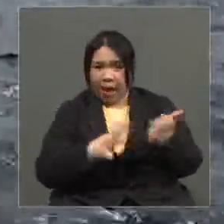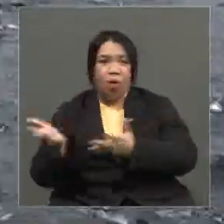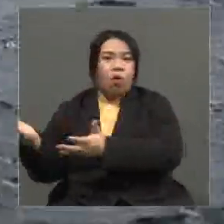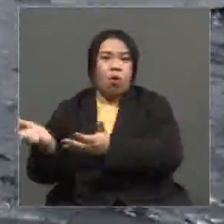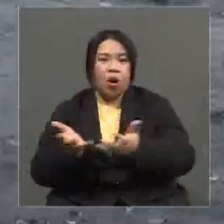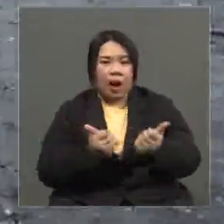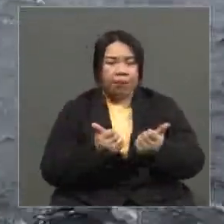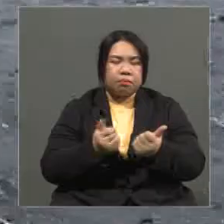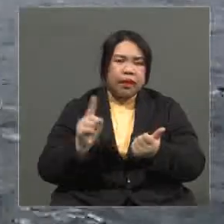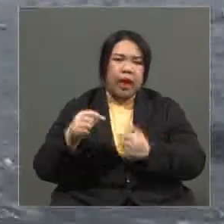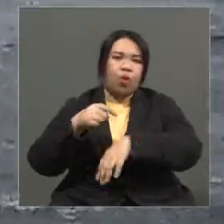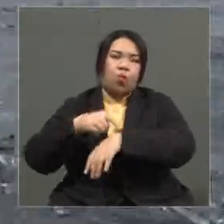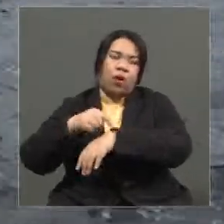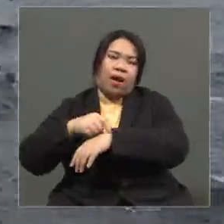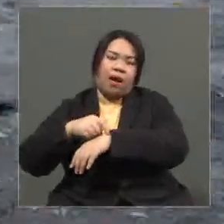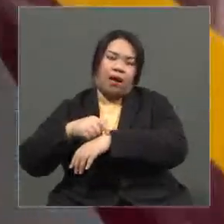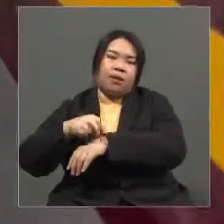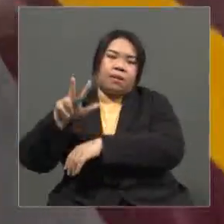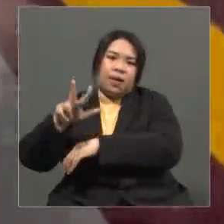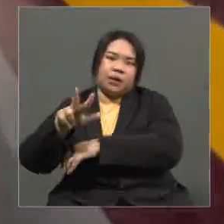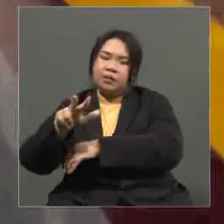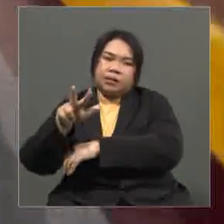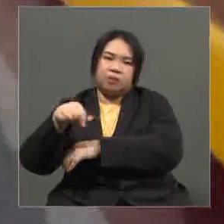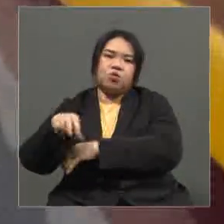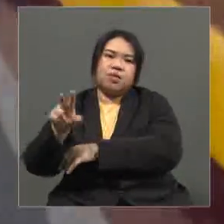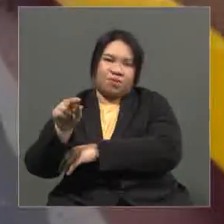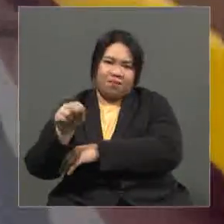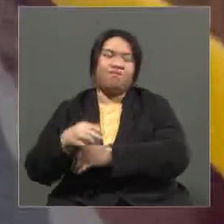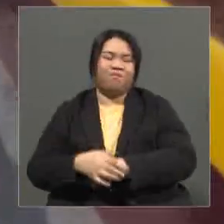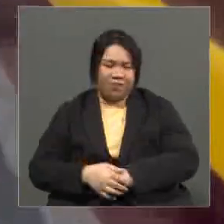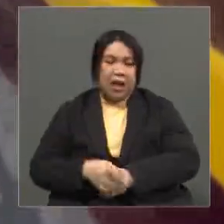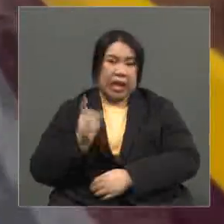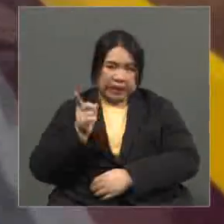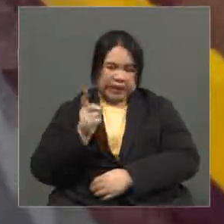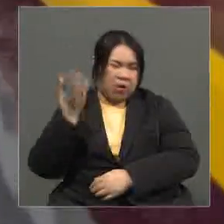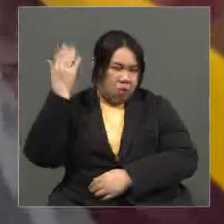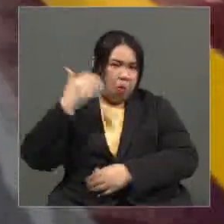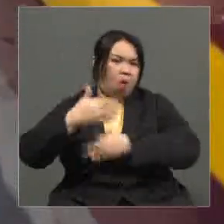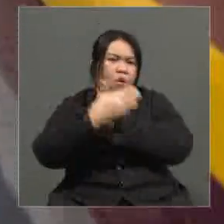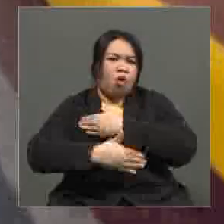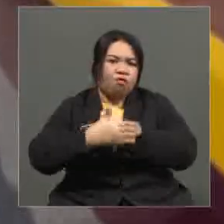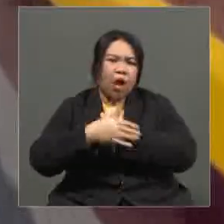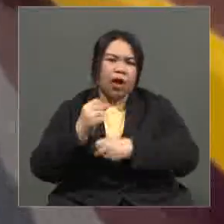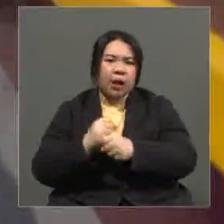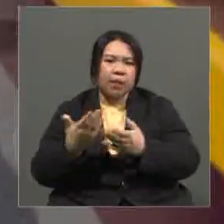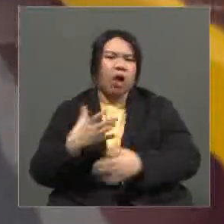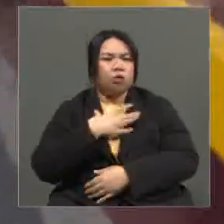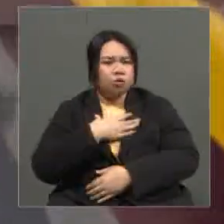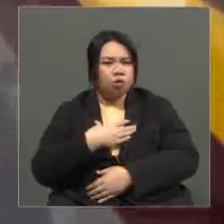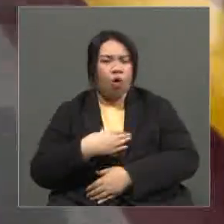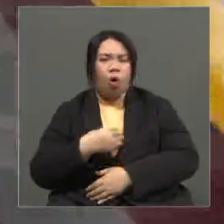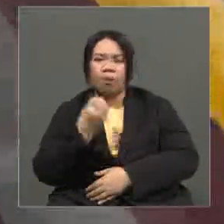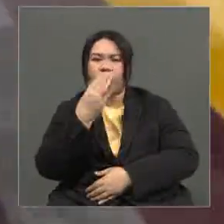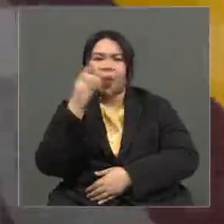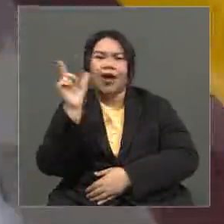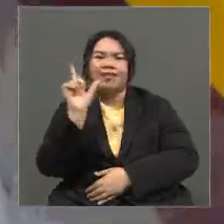ชลสิทธิ์ในเวลา15:30นก่อนหน้านี้ที่จะมีขบวนรถไฟเนี่ยคนจะชอบไปถ่ายรูปกับทุ่งทานตะวัน